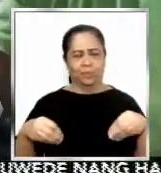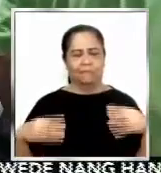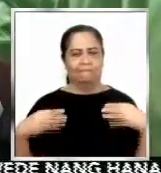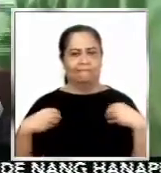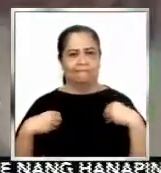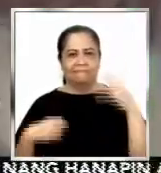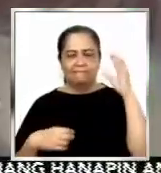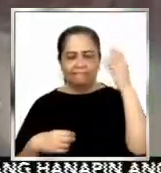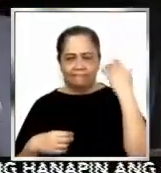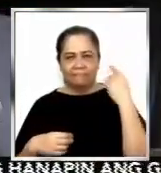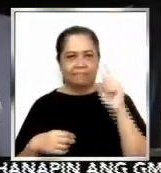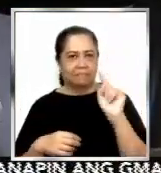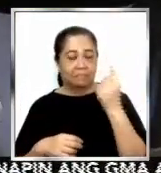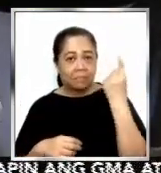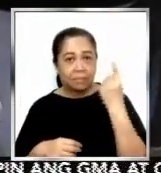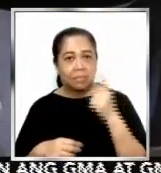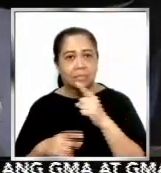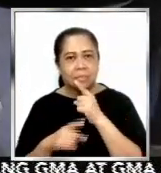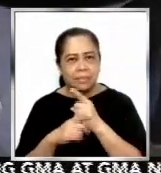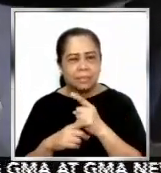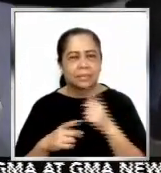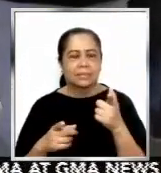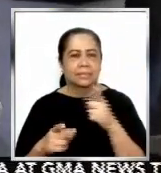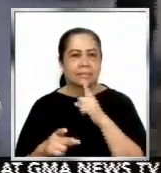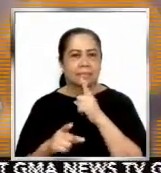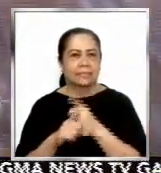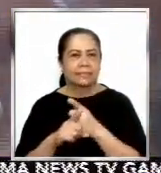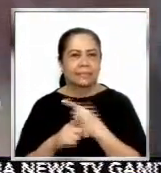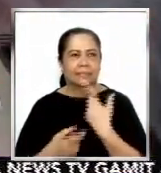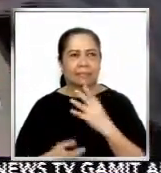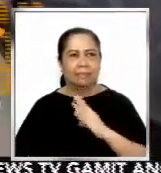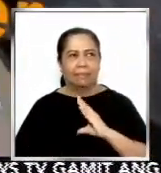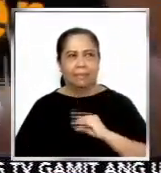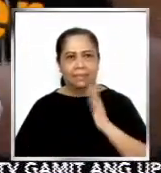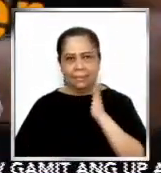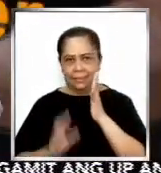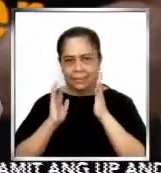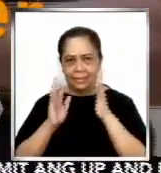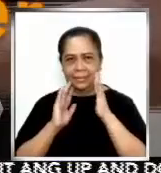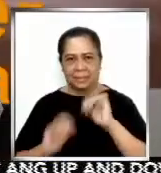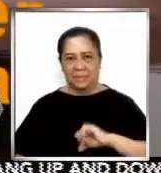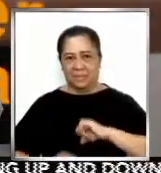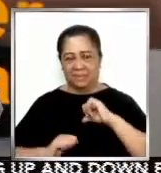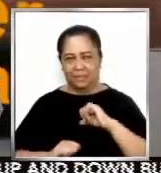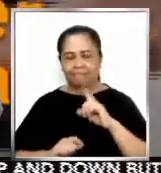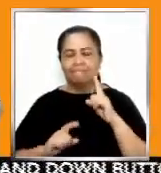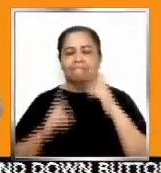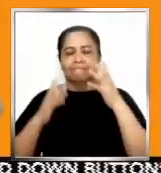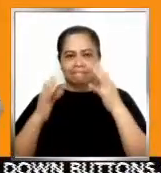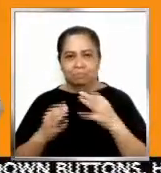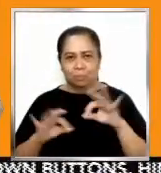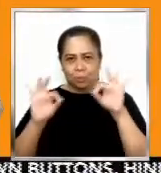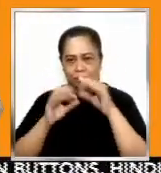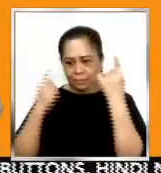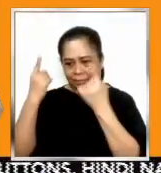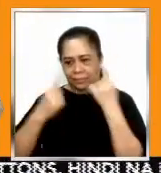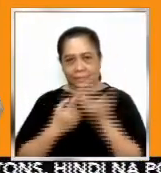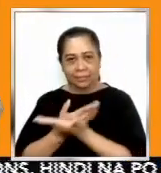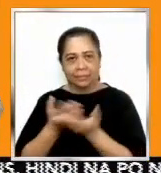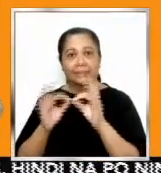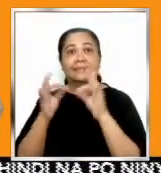noong una, medyo tinamaan daw ang kanyang pride. Pero mas nalaig daw ang kapakanan ng kanyang